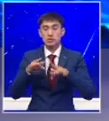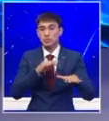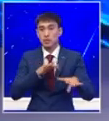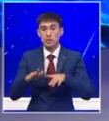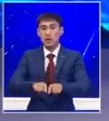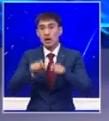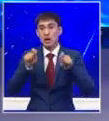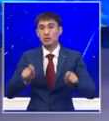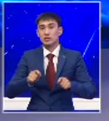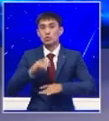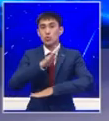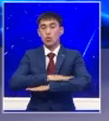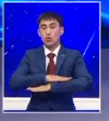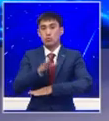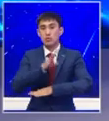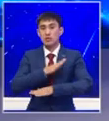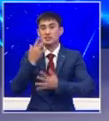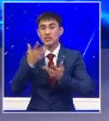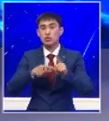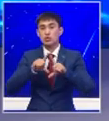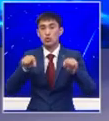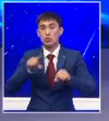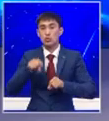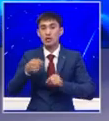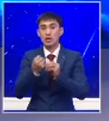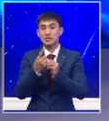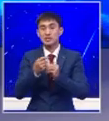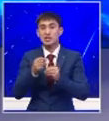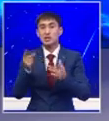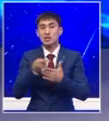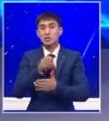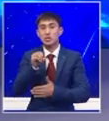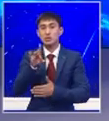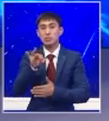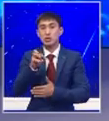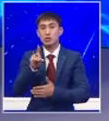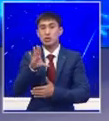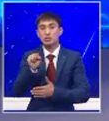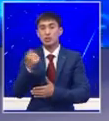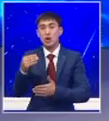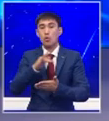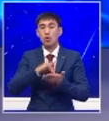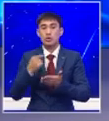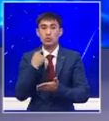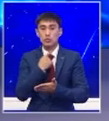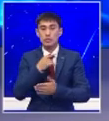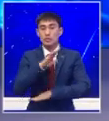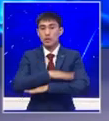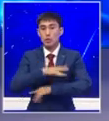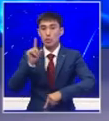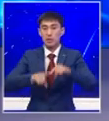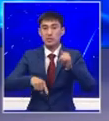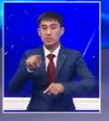праздничные мероприятия. Открытый урок состоялся и в средней школе номер 11 имени Ежана Бирликожаула города Талдыкурган. На